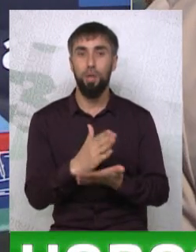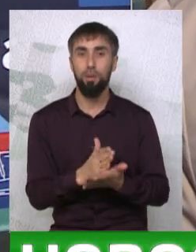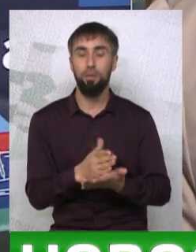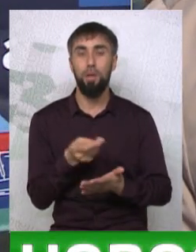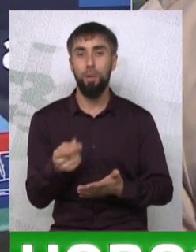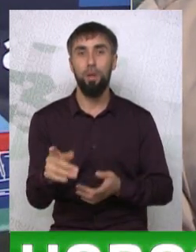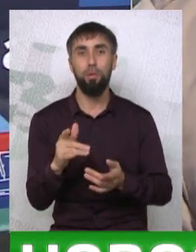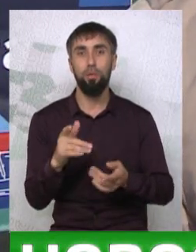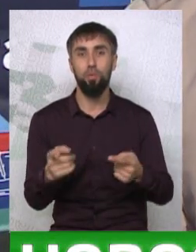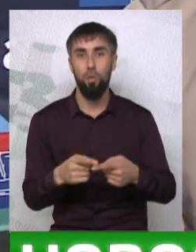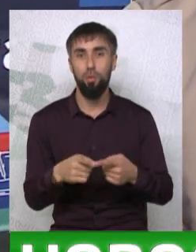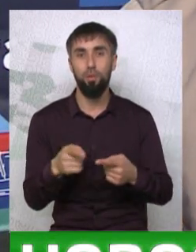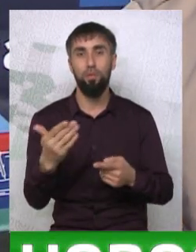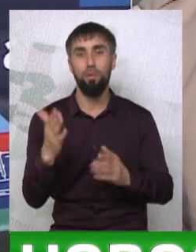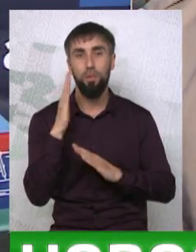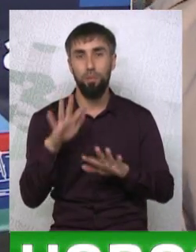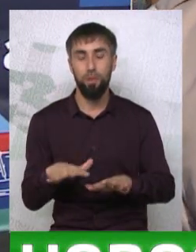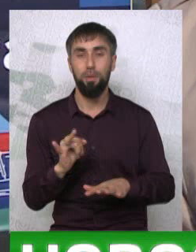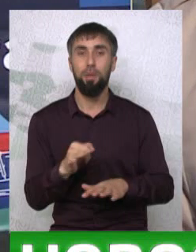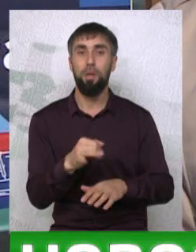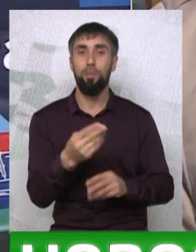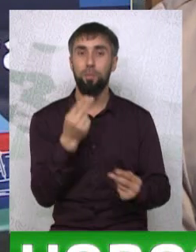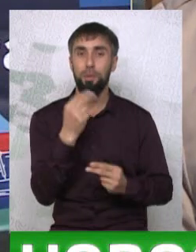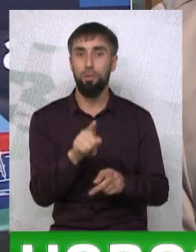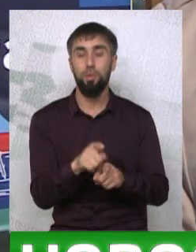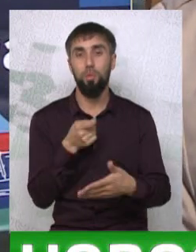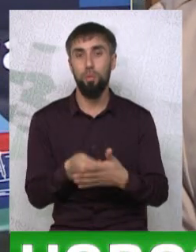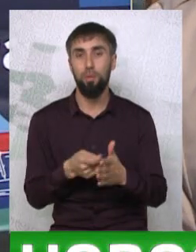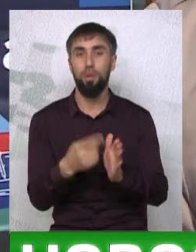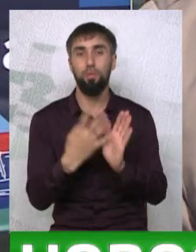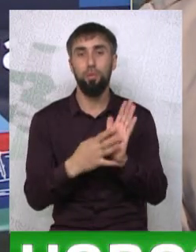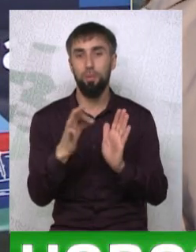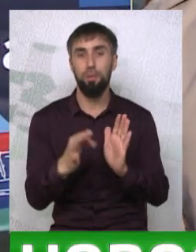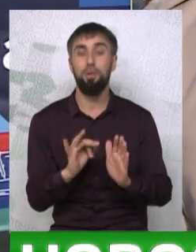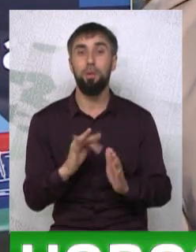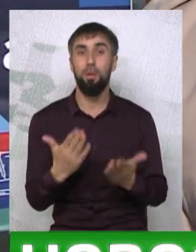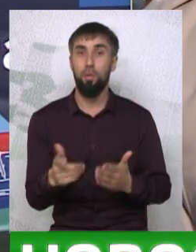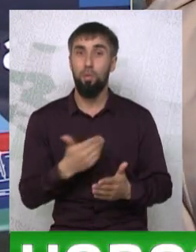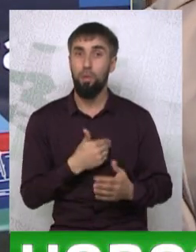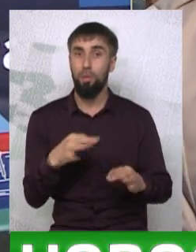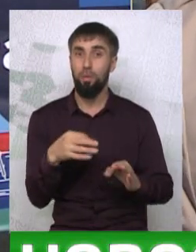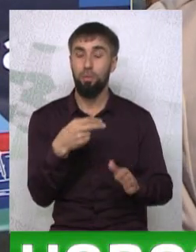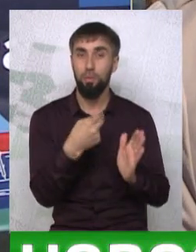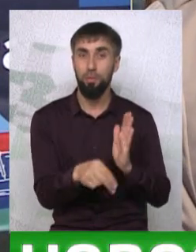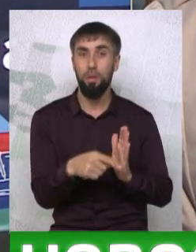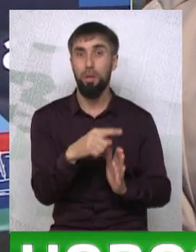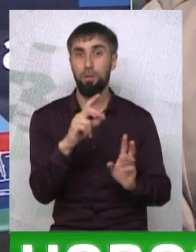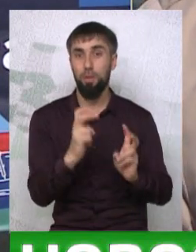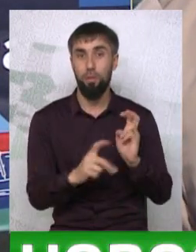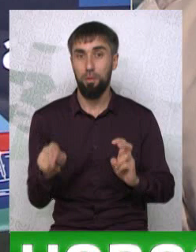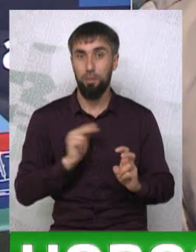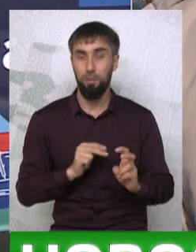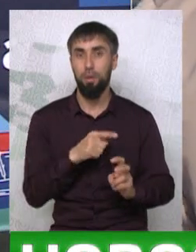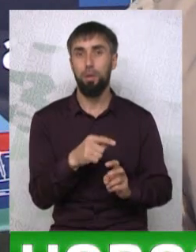питание 98%, если не ошибаюсь, «АвтоВАЗ» берет на себя. И можно купить автомобиль ниже себестоимости на